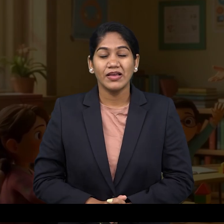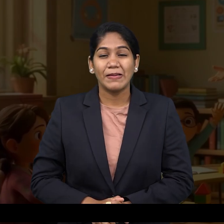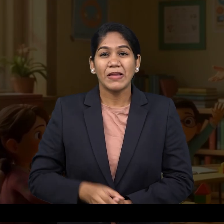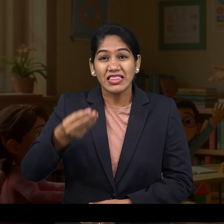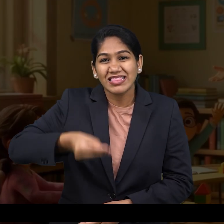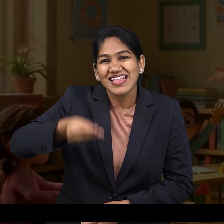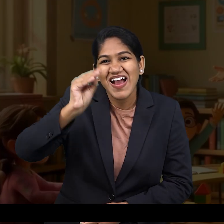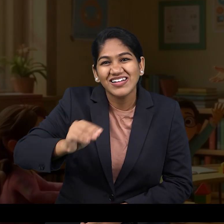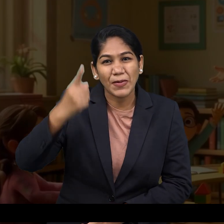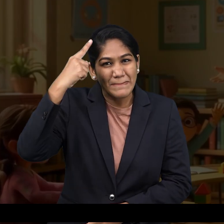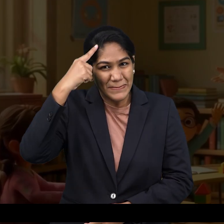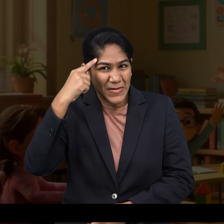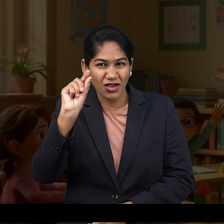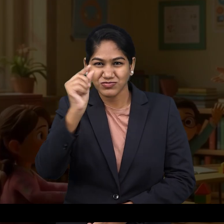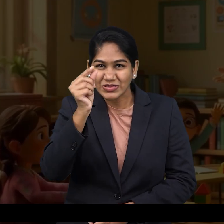నల్లపప్పు,